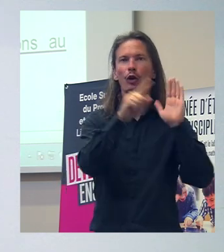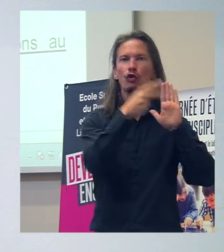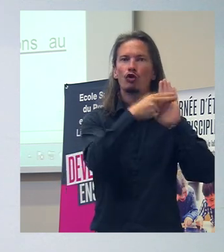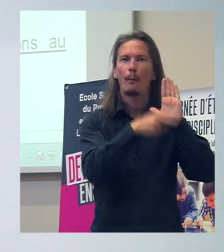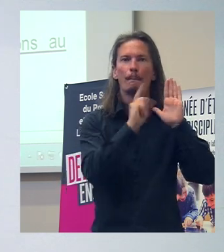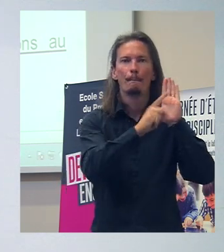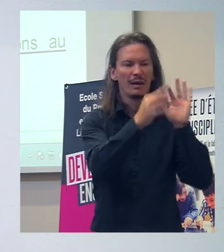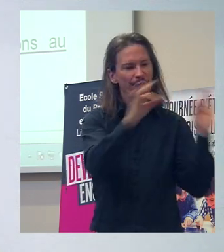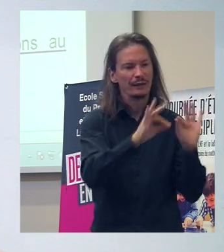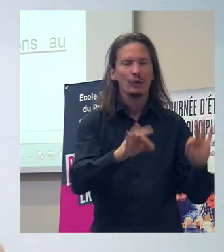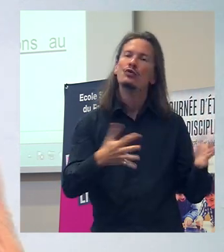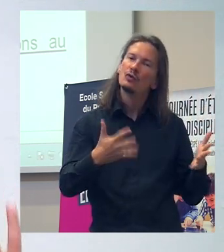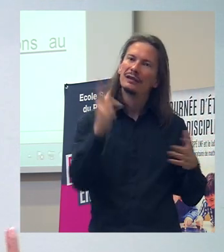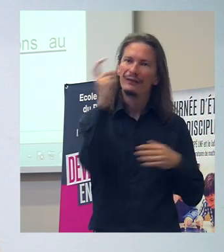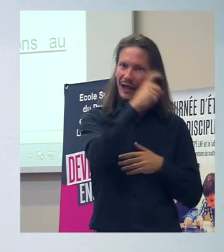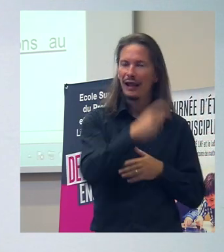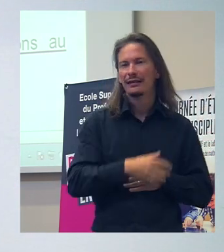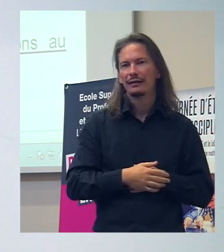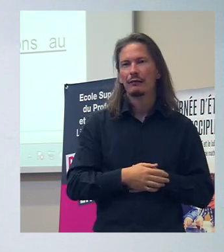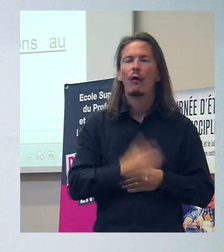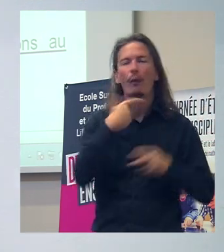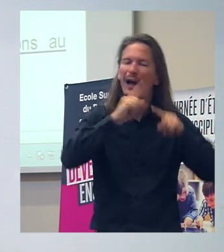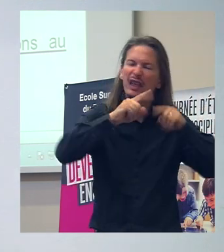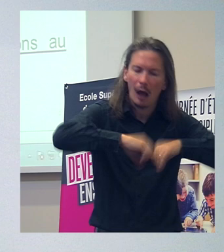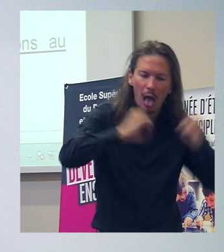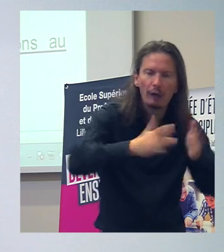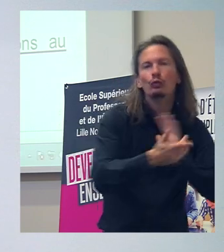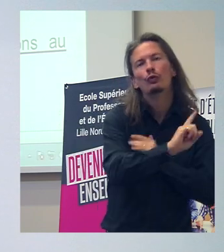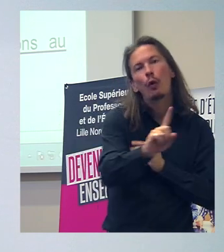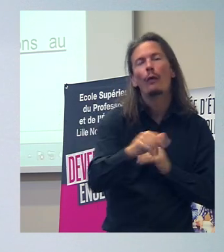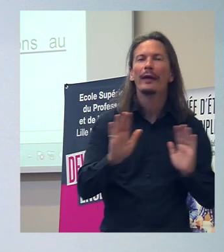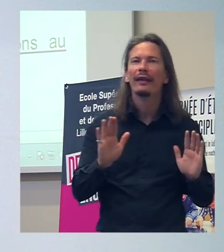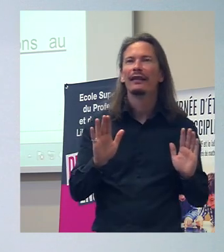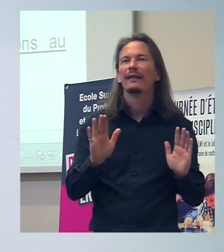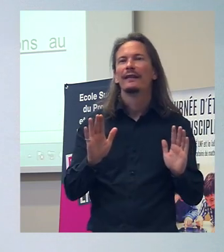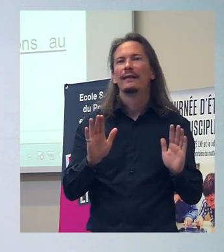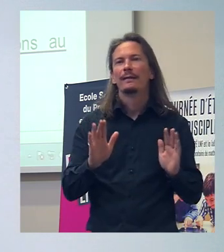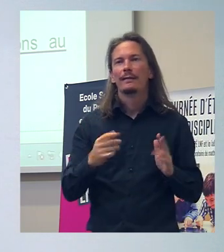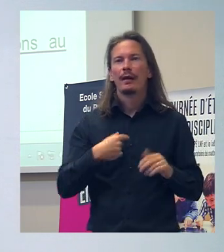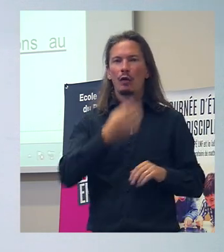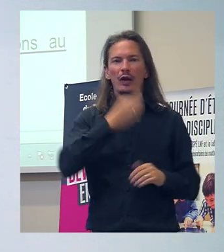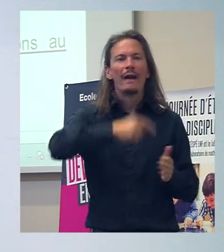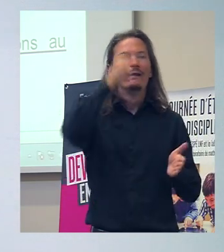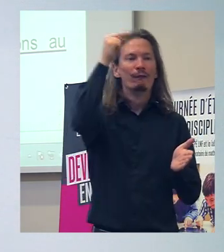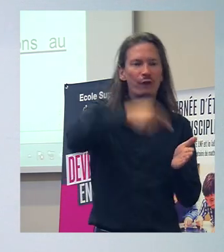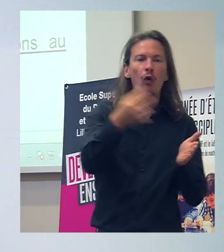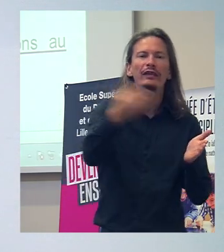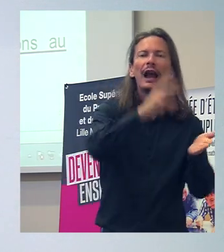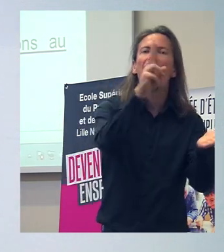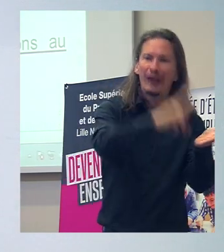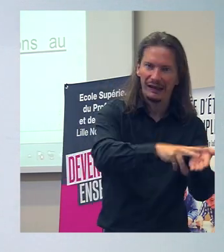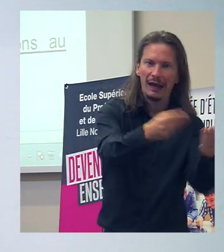normatifs. Je n'ai pas le temps de rentrer dans tous les détails, mais ce n'est pas parce que je dis « il faut dire la vérité